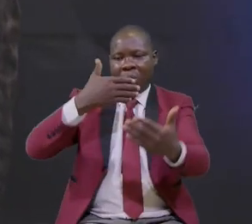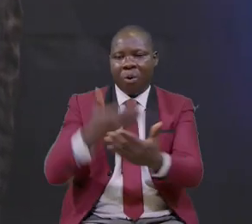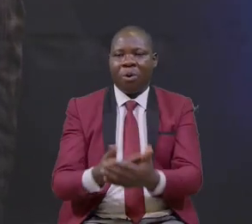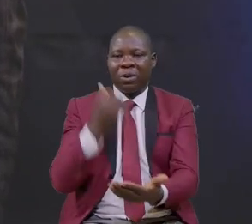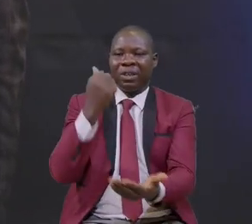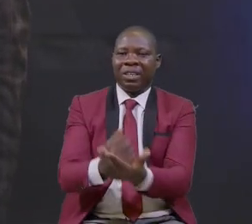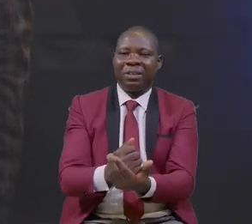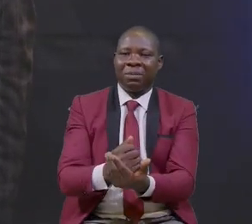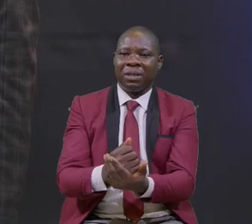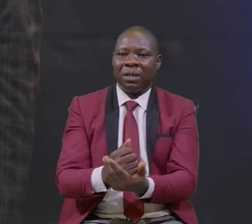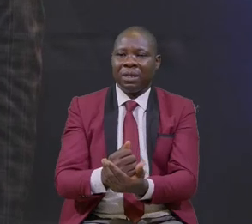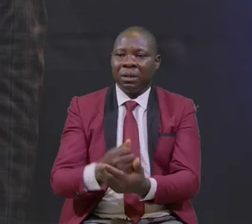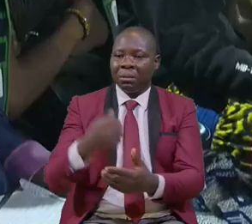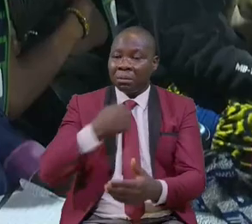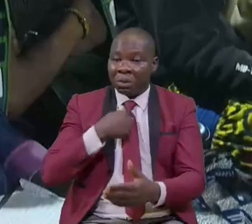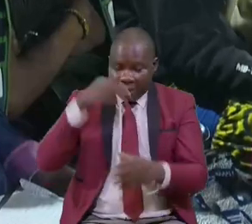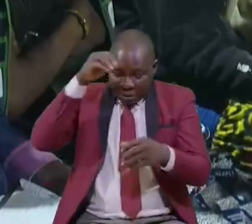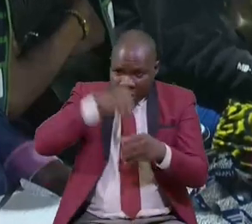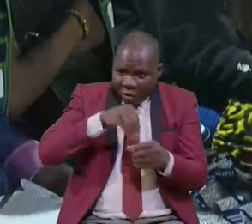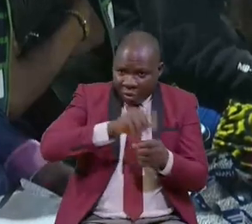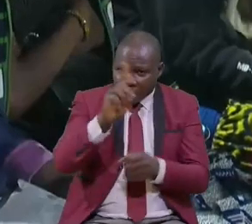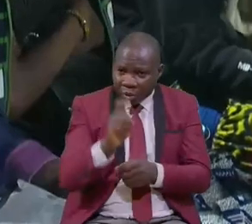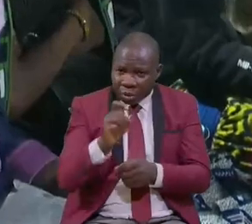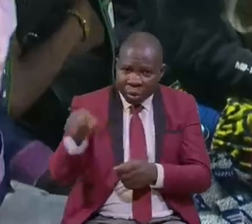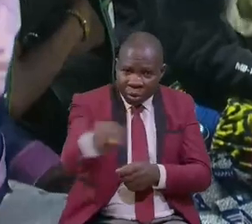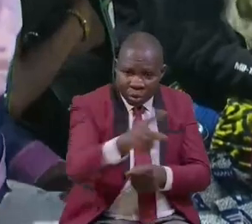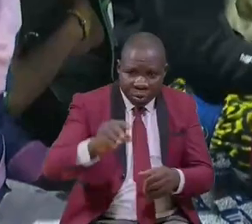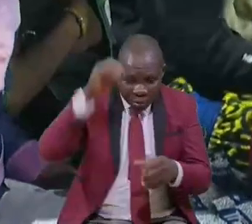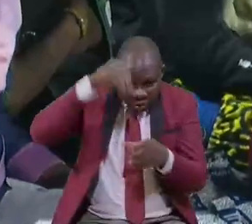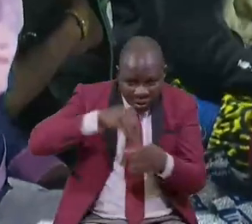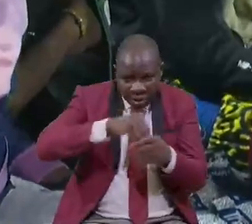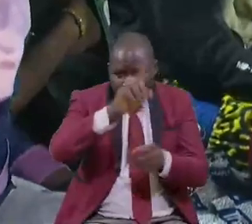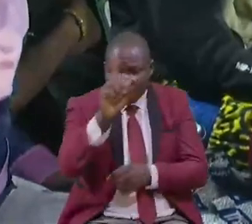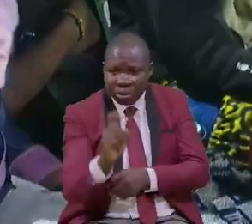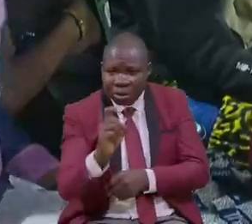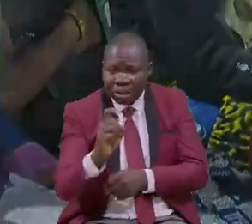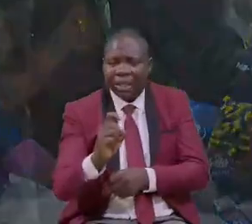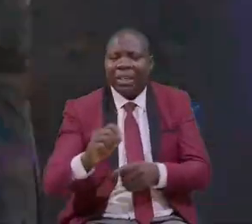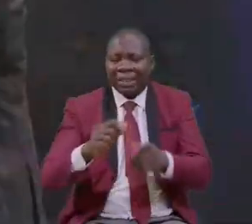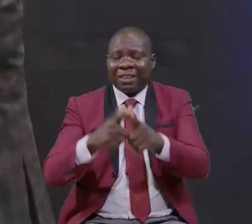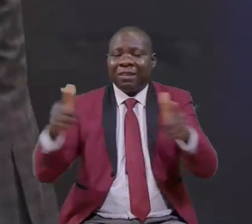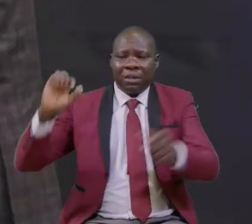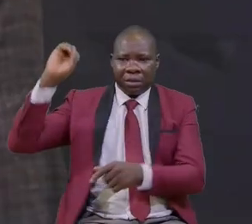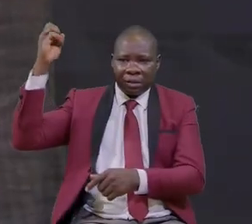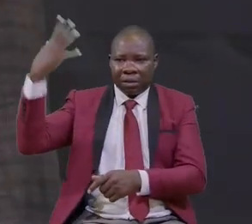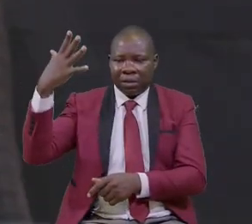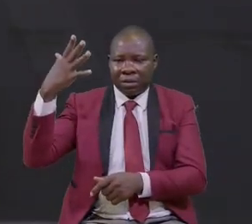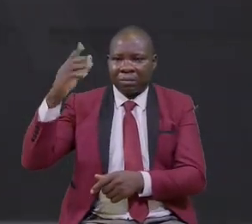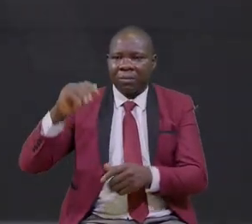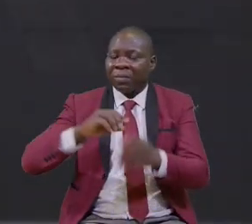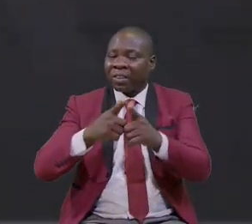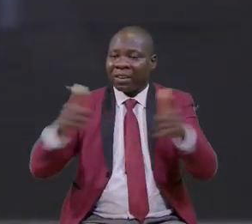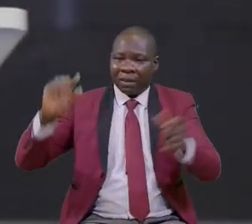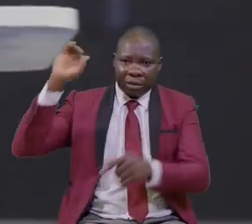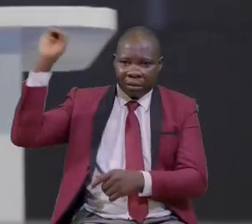tous est-ce que je suis inclu est-ce que je suis inclu une grande grâce une